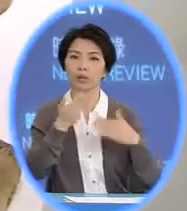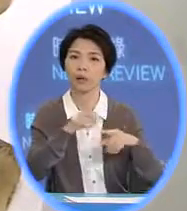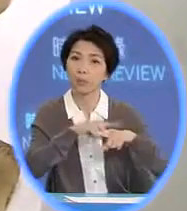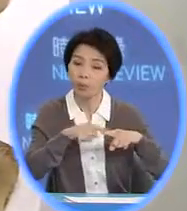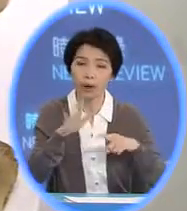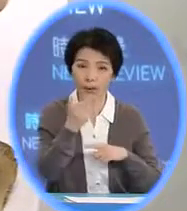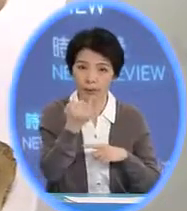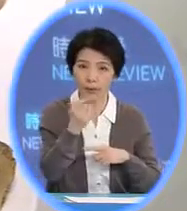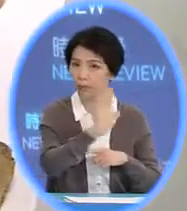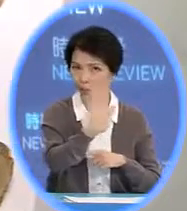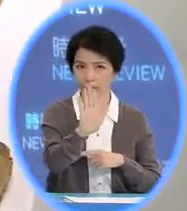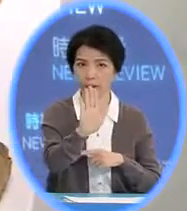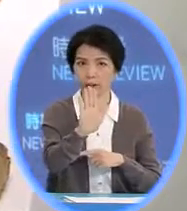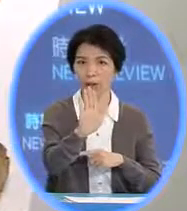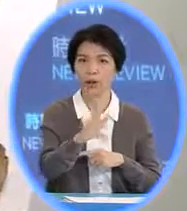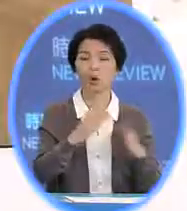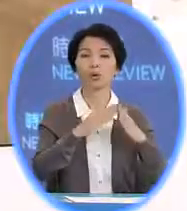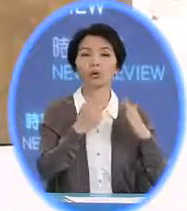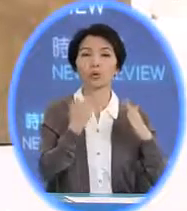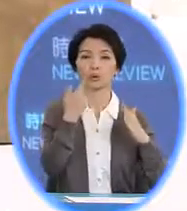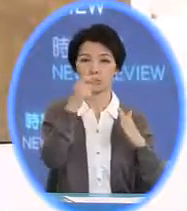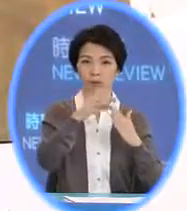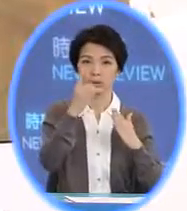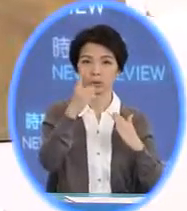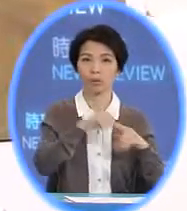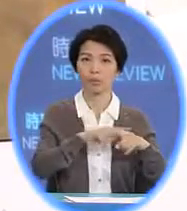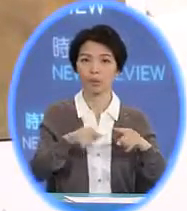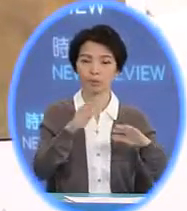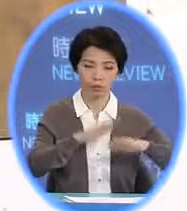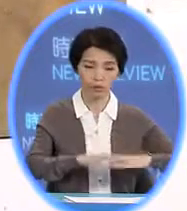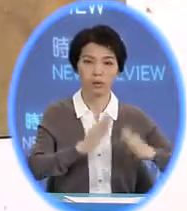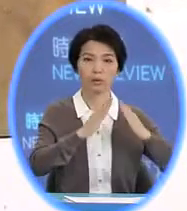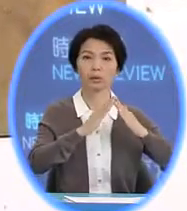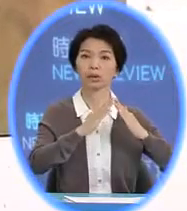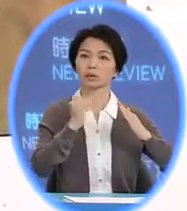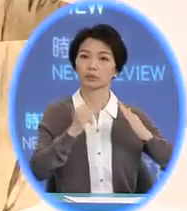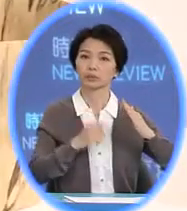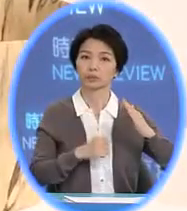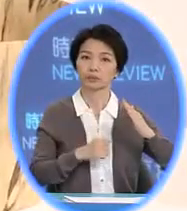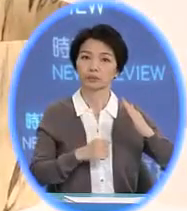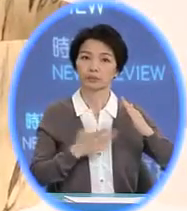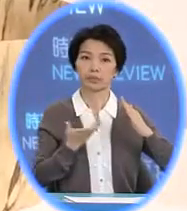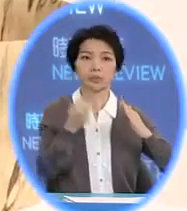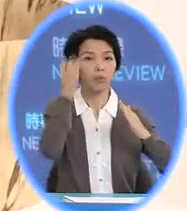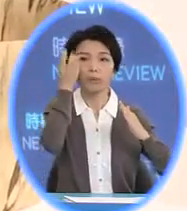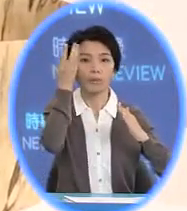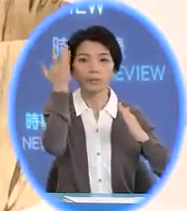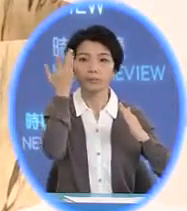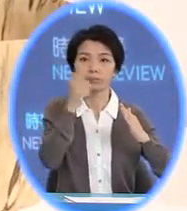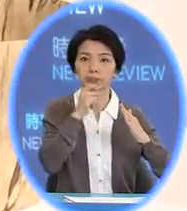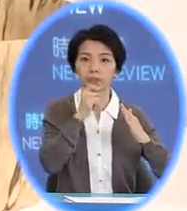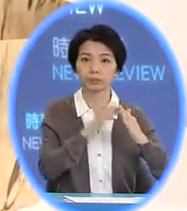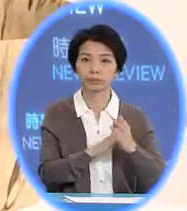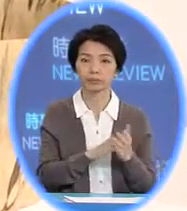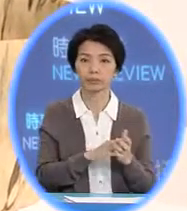係啦，始終都係無啦啦多一間 house， 即係多一嚿嘢喺屋企啊嘛。咁你都唔係辦法㗎，你咁樣叫啲市